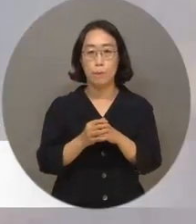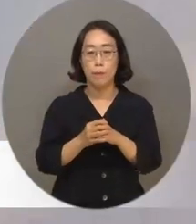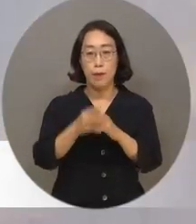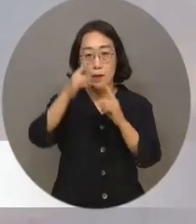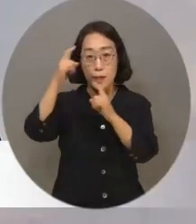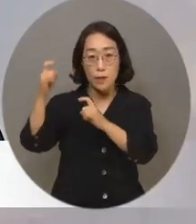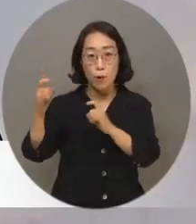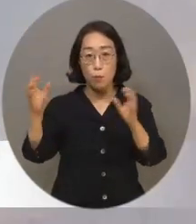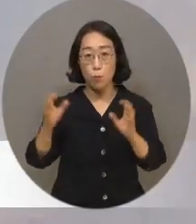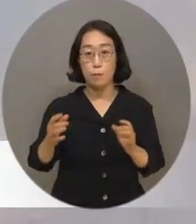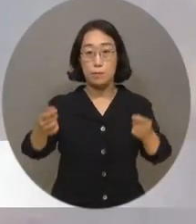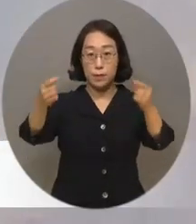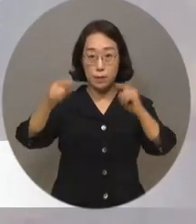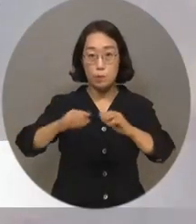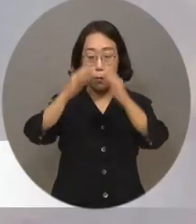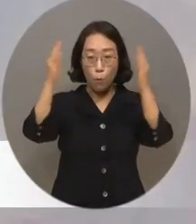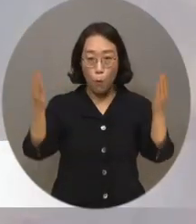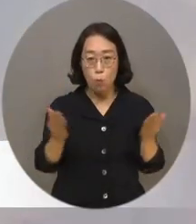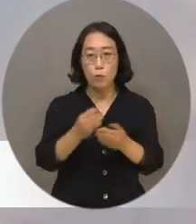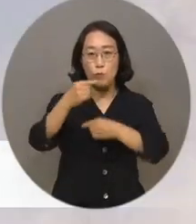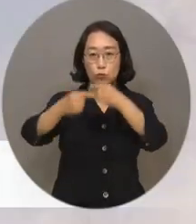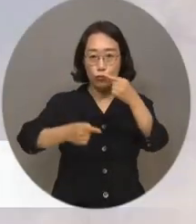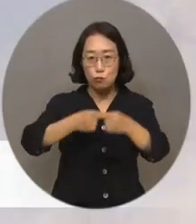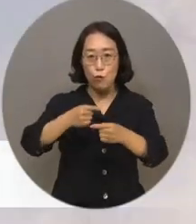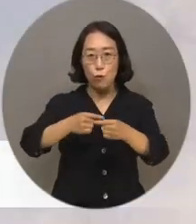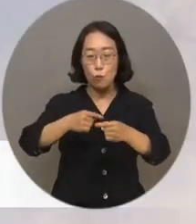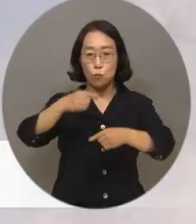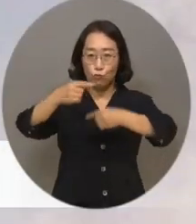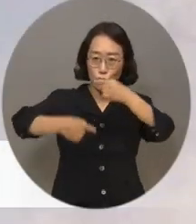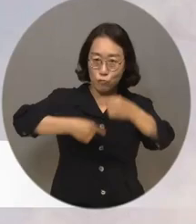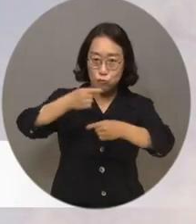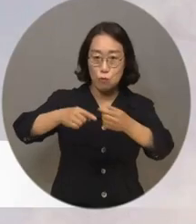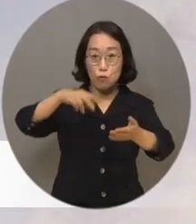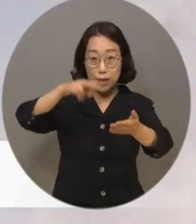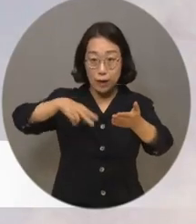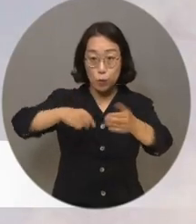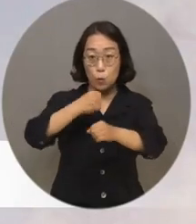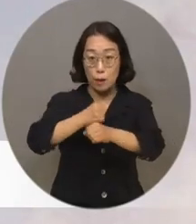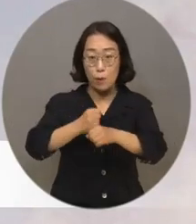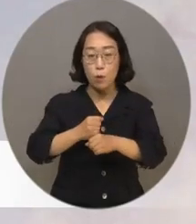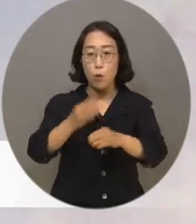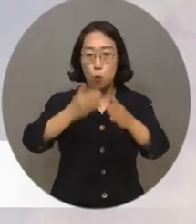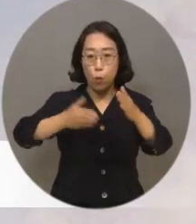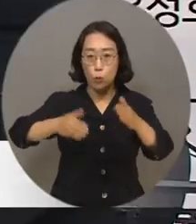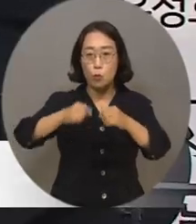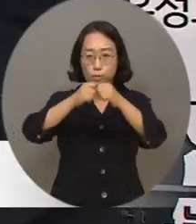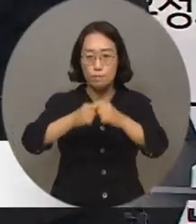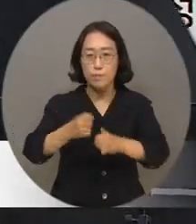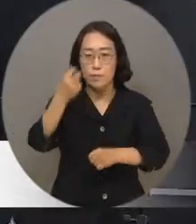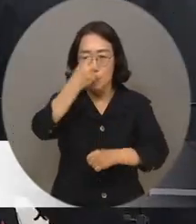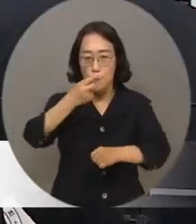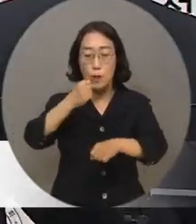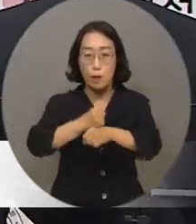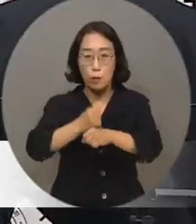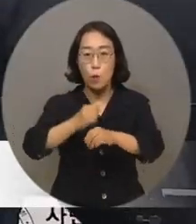기념식에 참석한 이들은 다 같이 수어로 결의문을 낭독하며 농교육 실태조사 실시, 농어 중심의